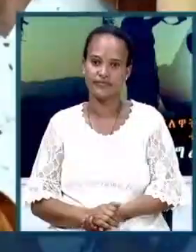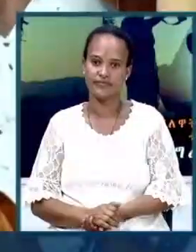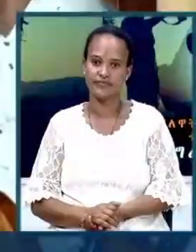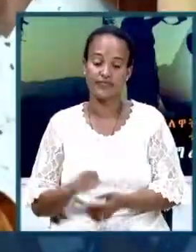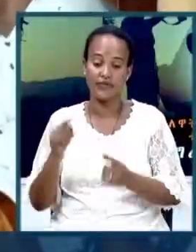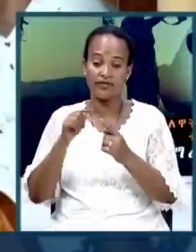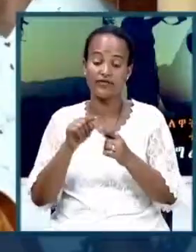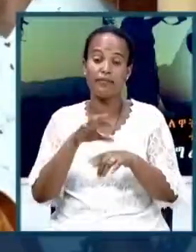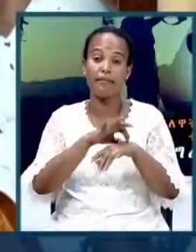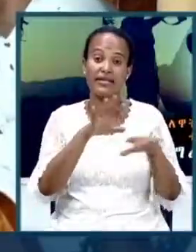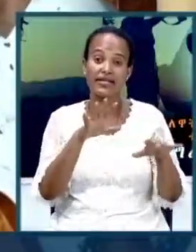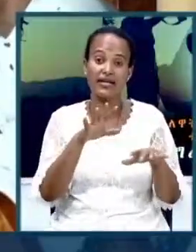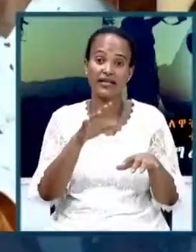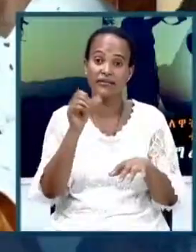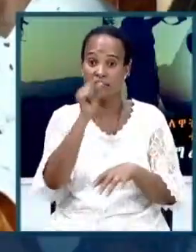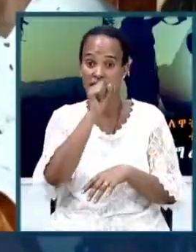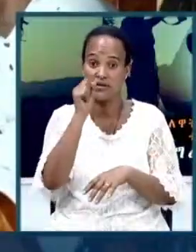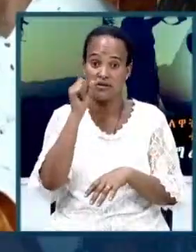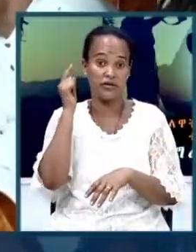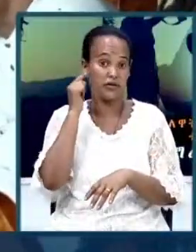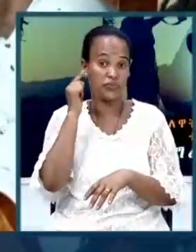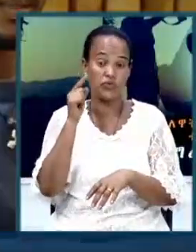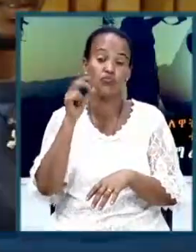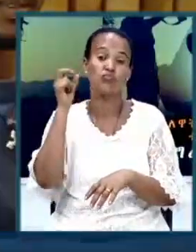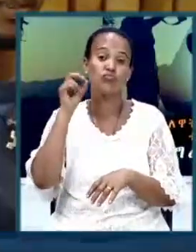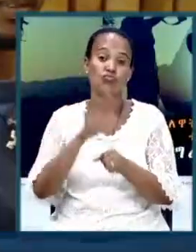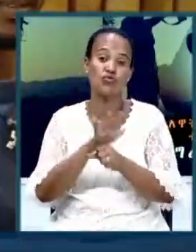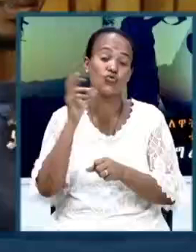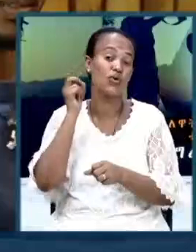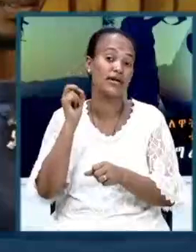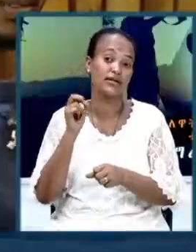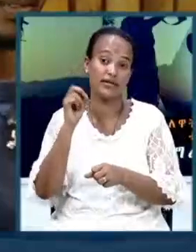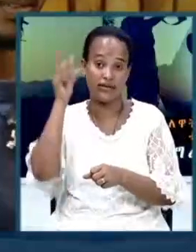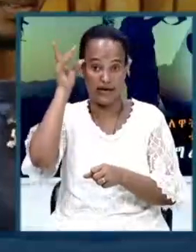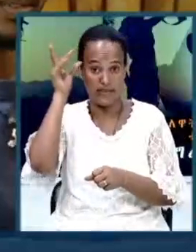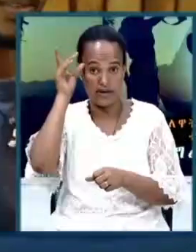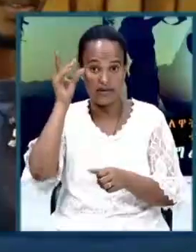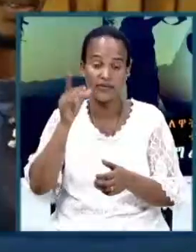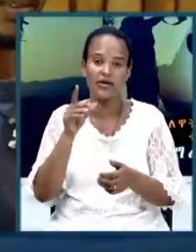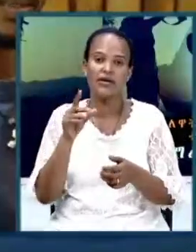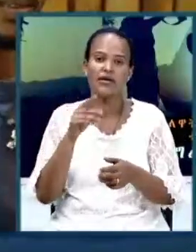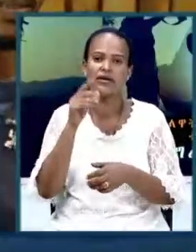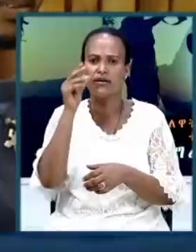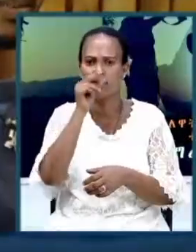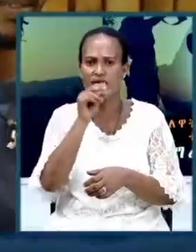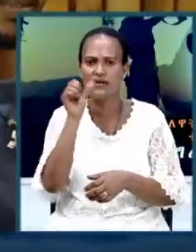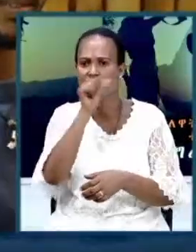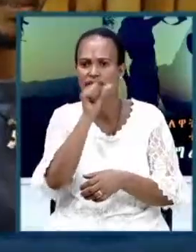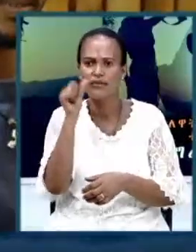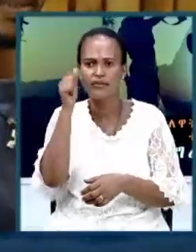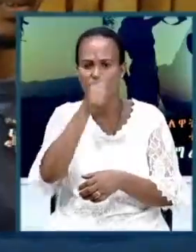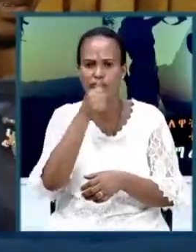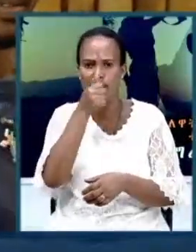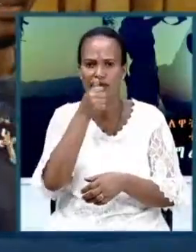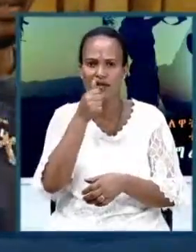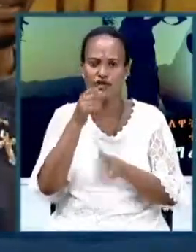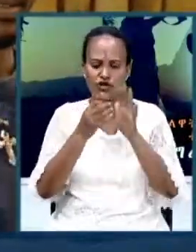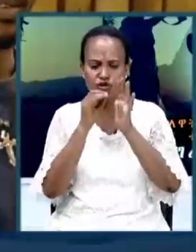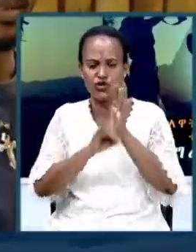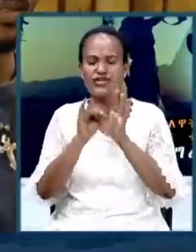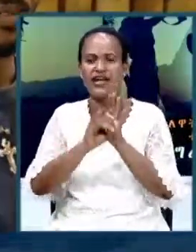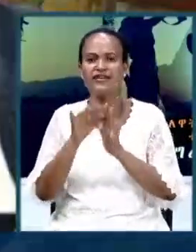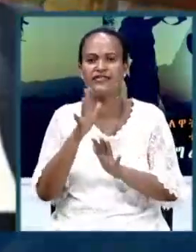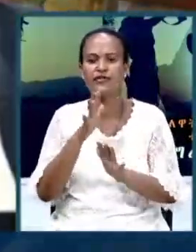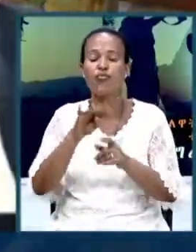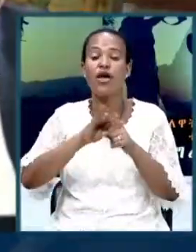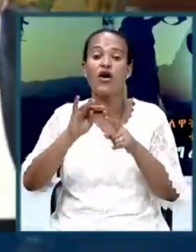ኣብቲ መድረኽ መደረ ዘስምዑ መምህር ምሉወርቂ ኪዳነ ማርያም ኪነ ጥበባውያን ኢትዮጵያ ኣብ ልዕሊ ትግራይ ጀኖሳይድ ንኽፍጸም ሙያዊ ክሕደት